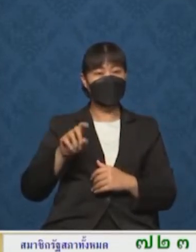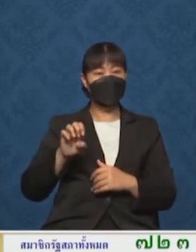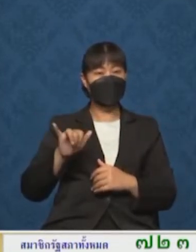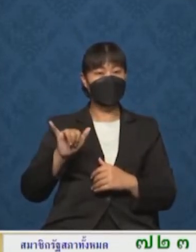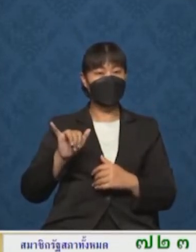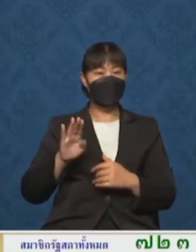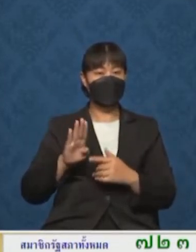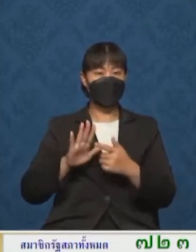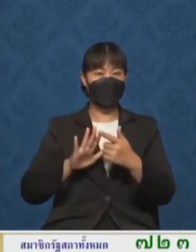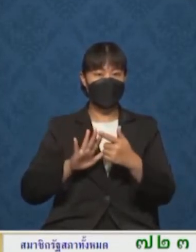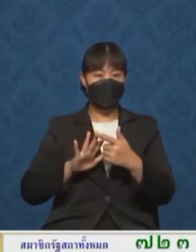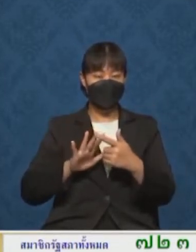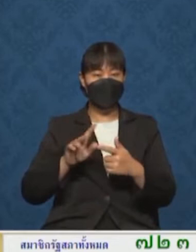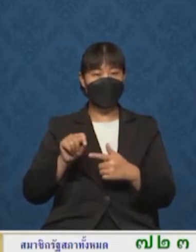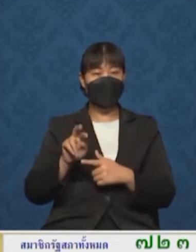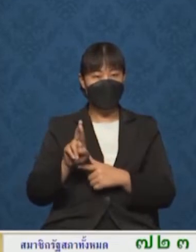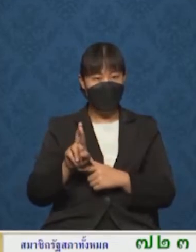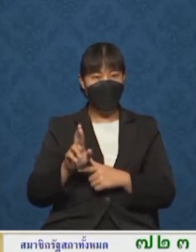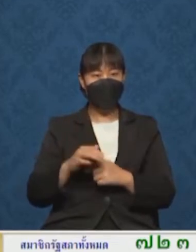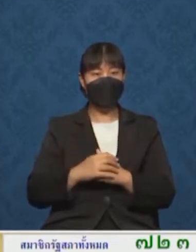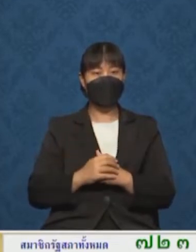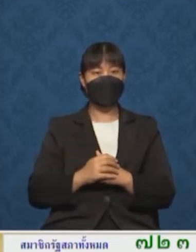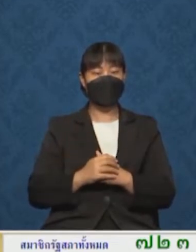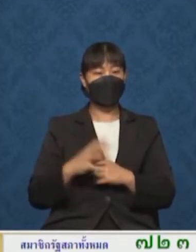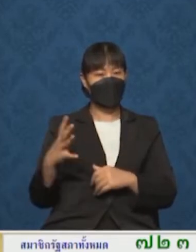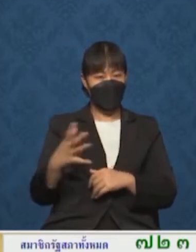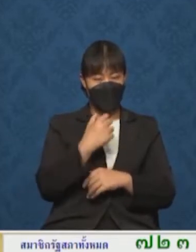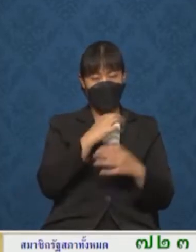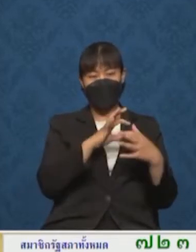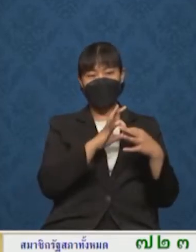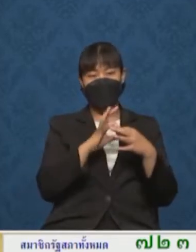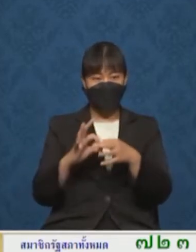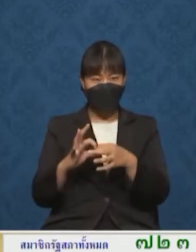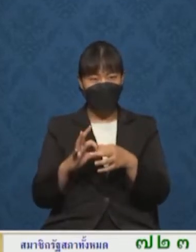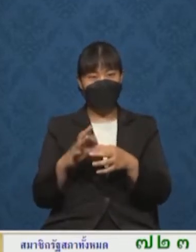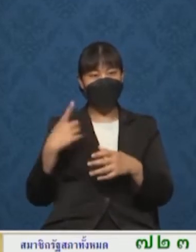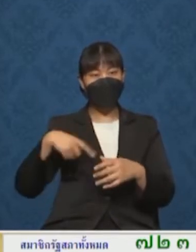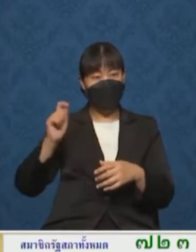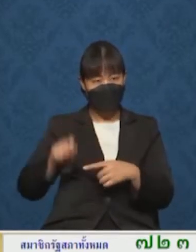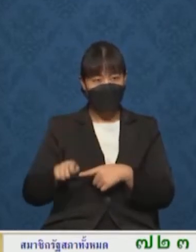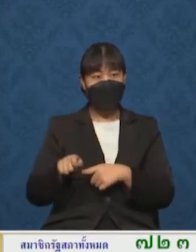่า Phoneอเตหคโจิถมาจdeath จองเม